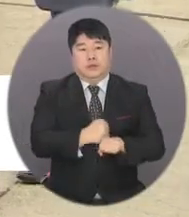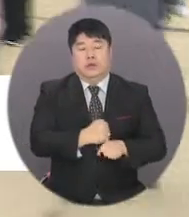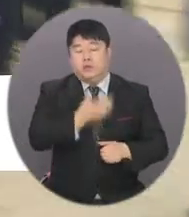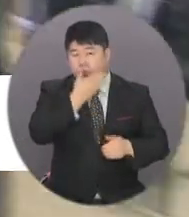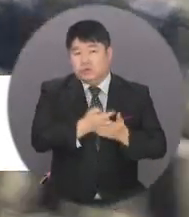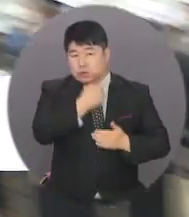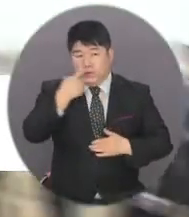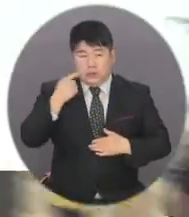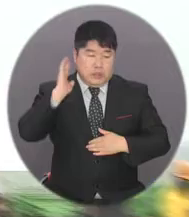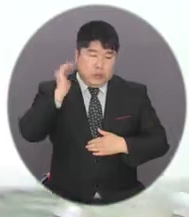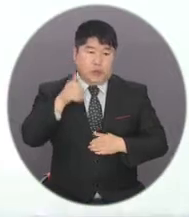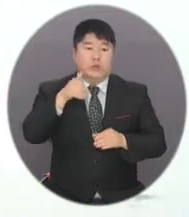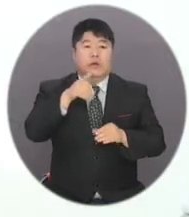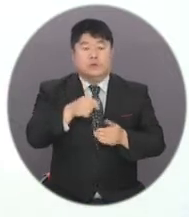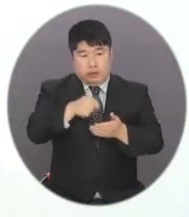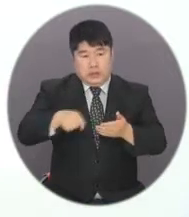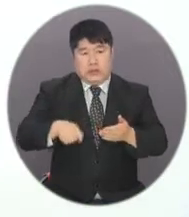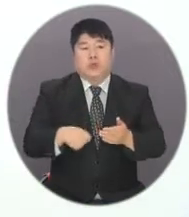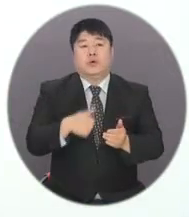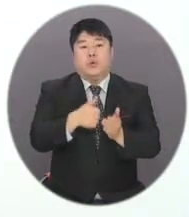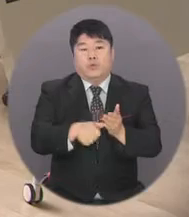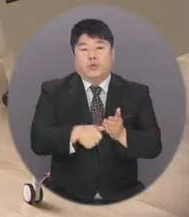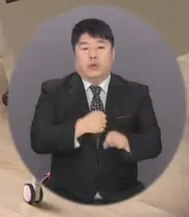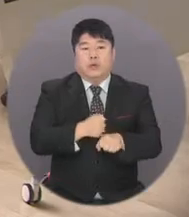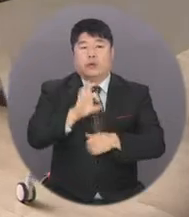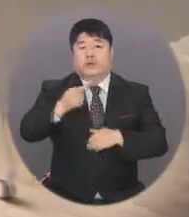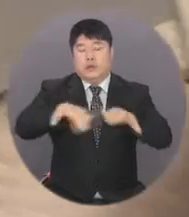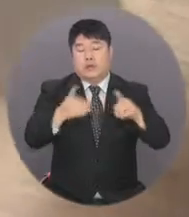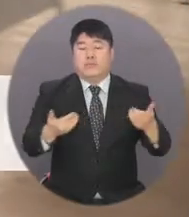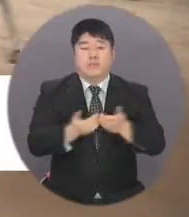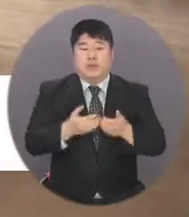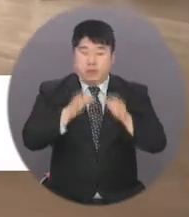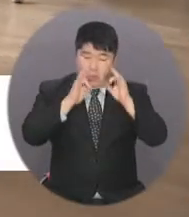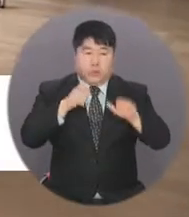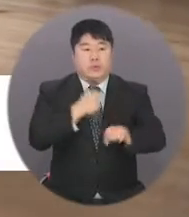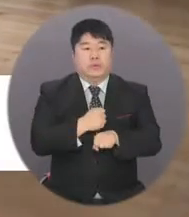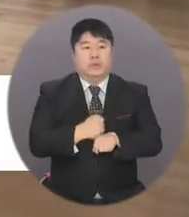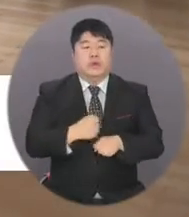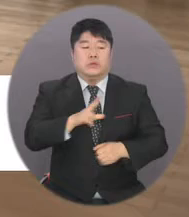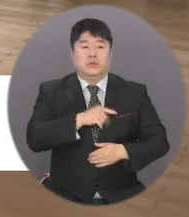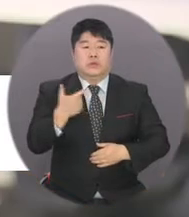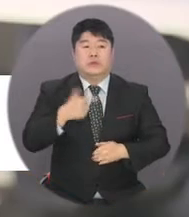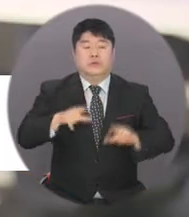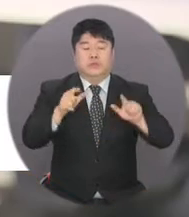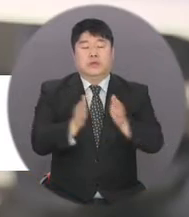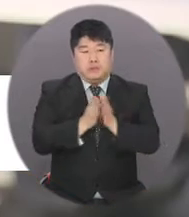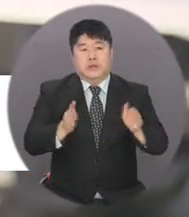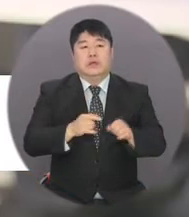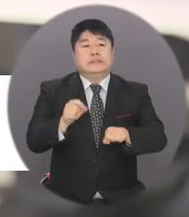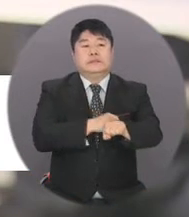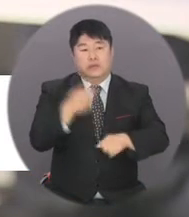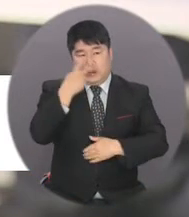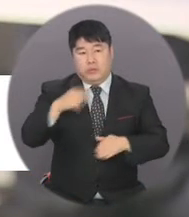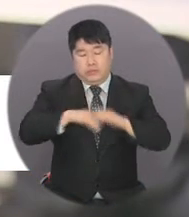대통령 기록물은 야당의 반대로 열람할 수 없는 상황. 의원들은 60일에 수사 일정을 시작한 특검이 제 역할을